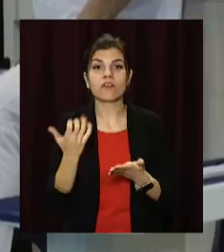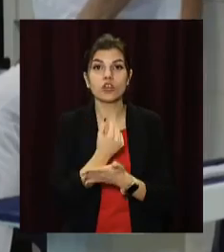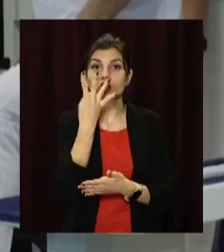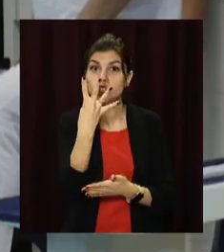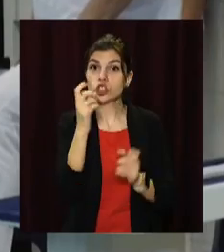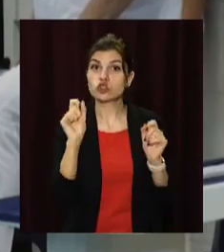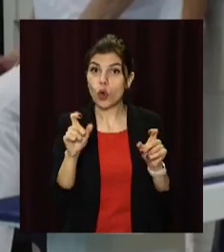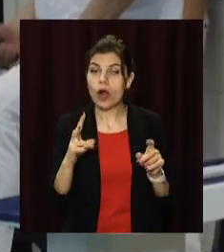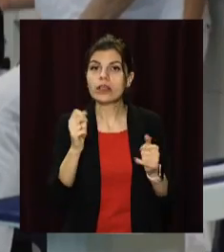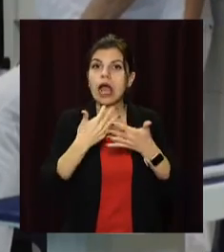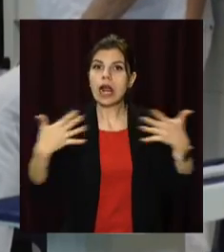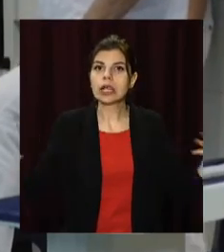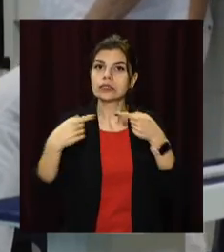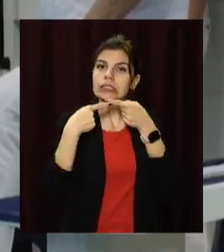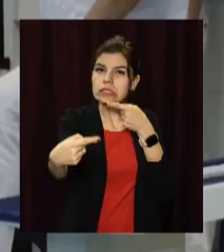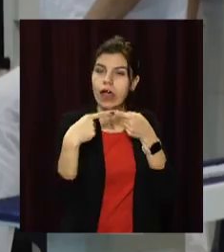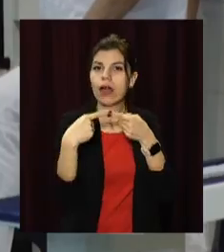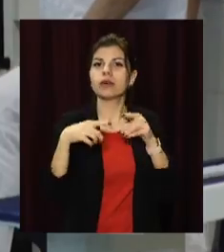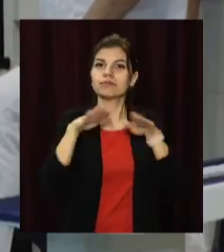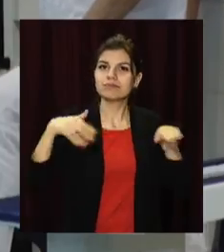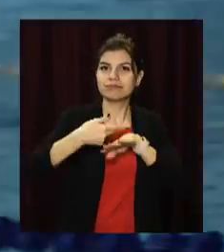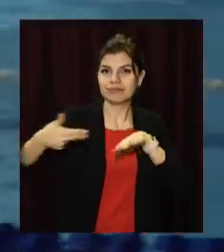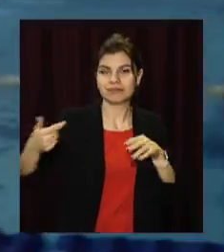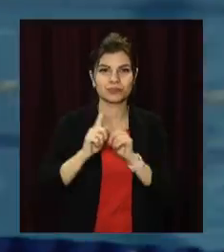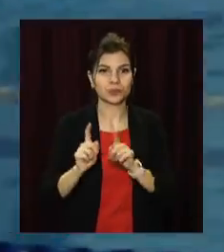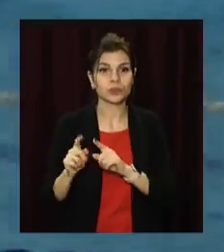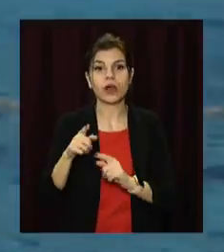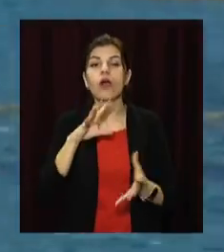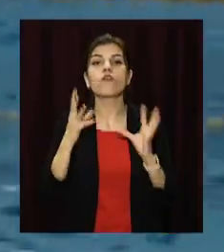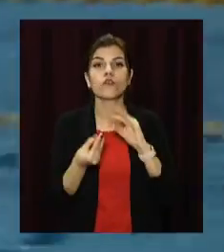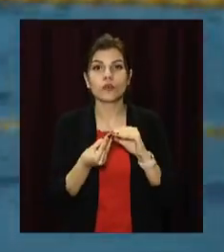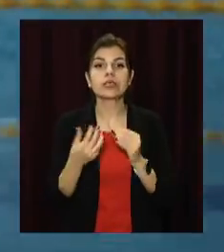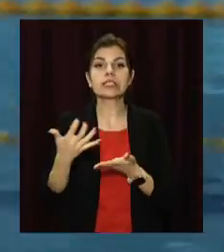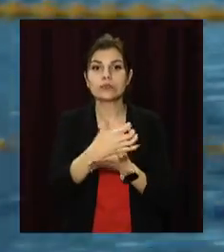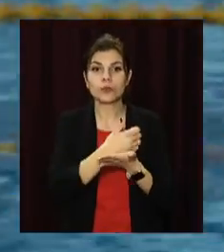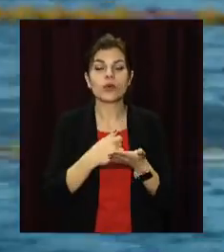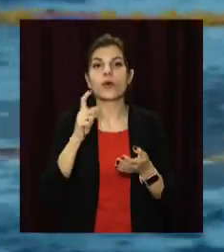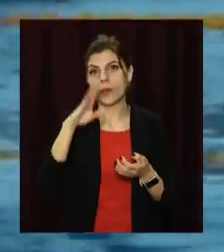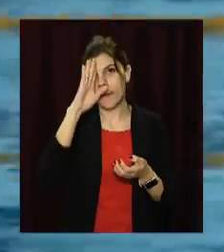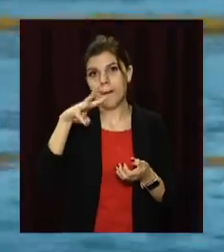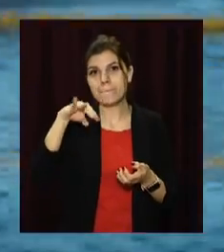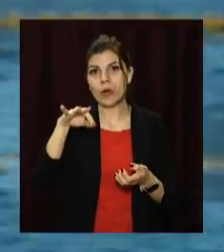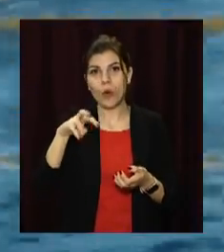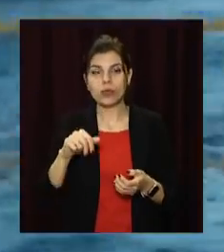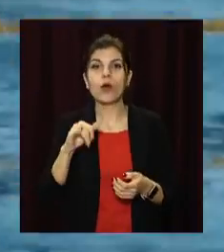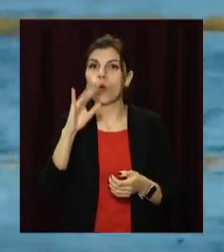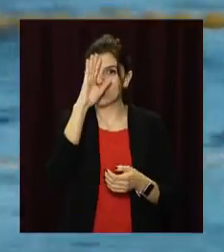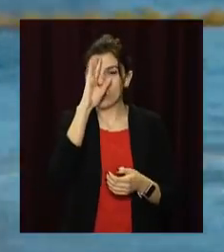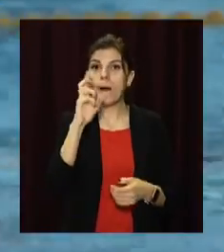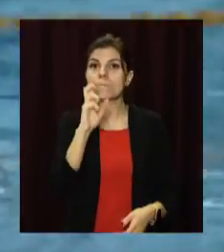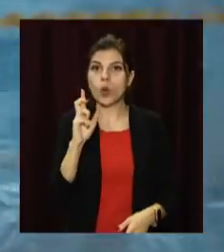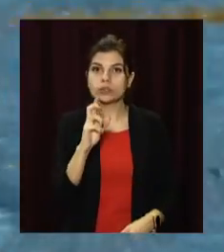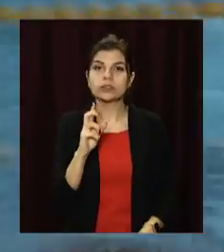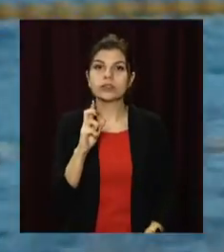4 золота на різних дистанціях. В індивідуальному заліку нагороди збирав і Микола Котен. У хлопця бронза